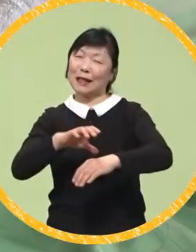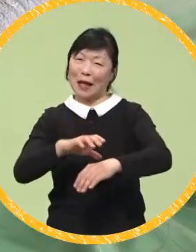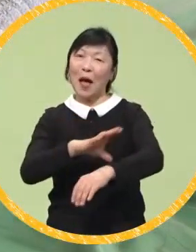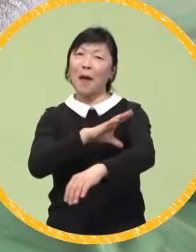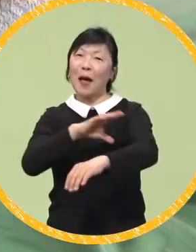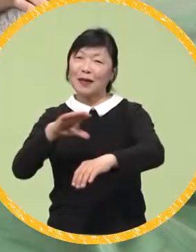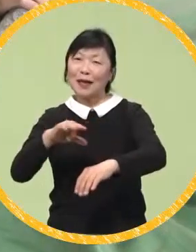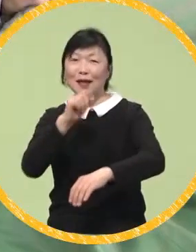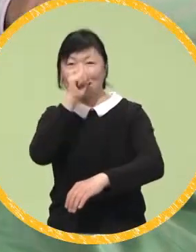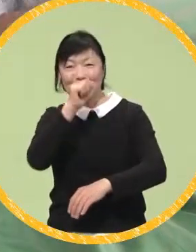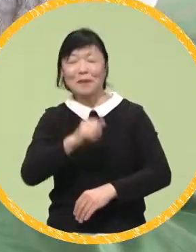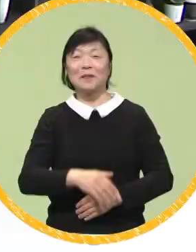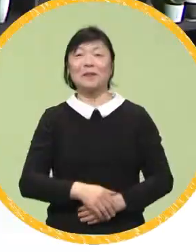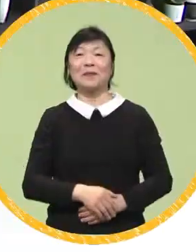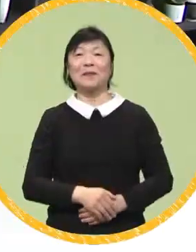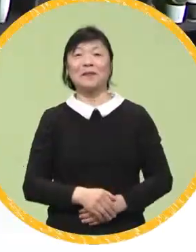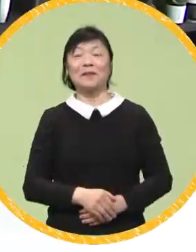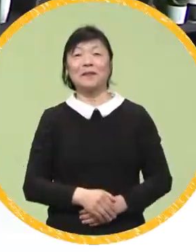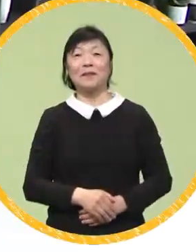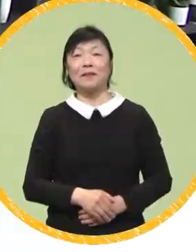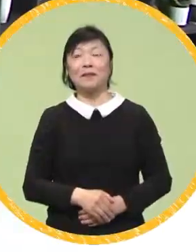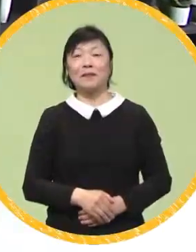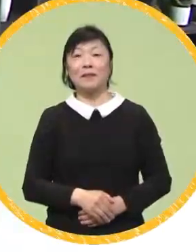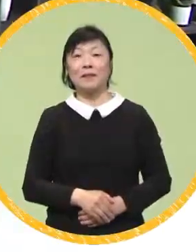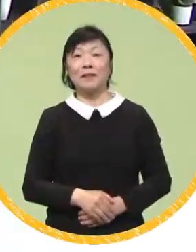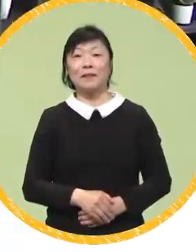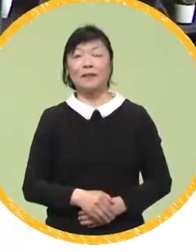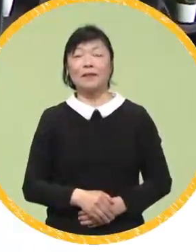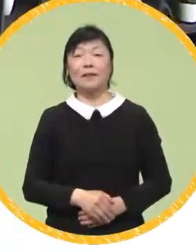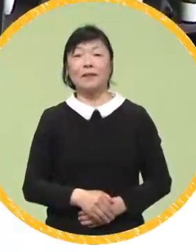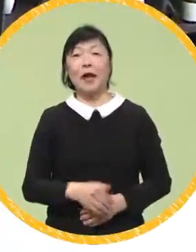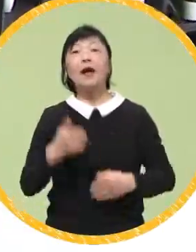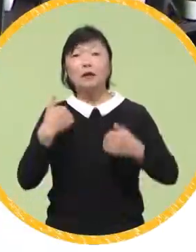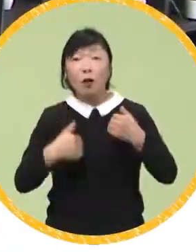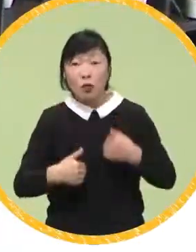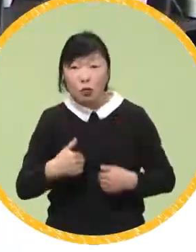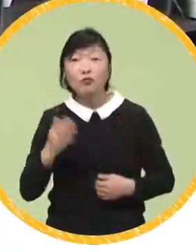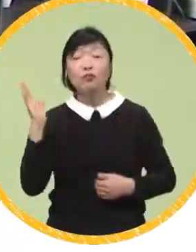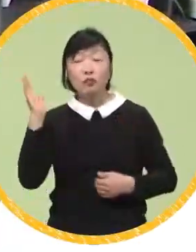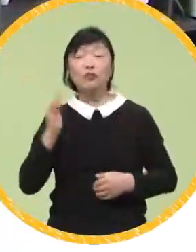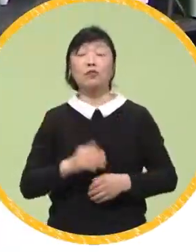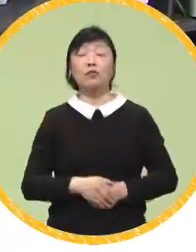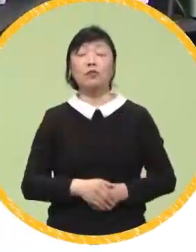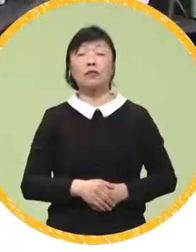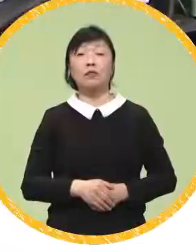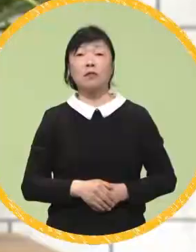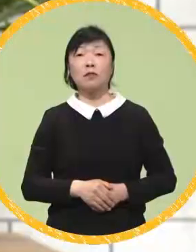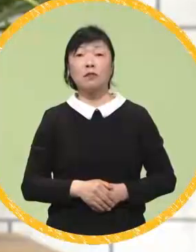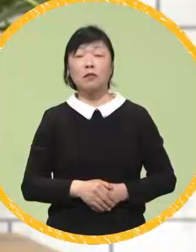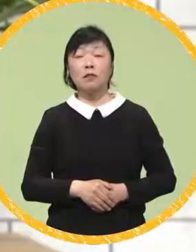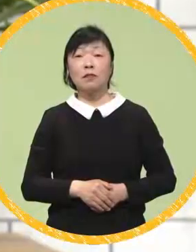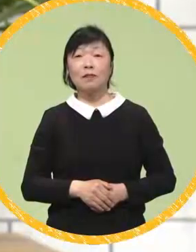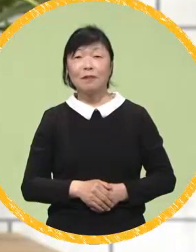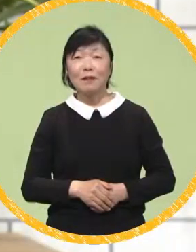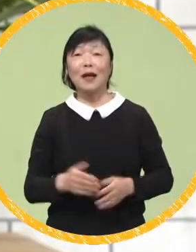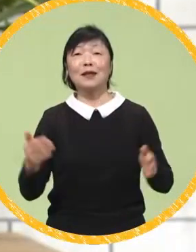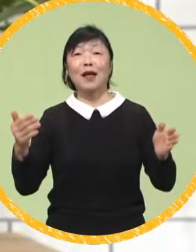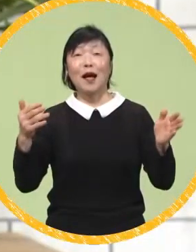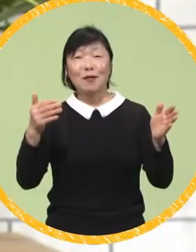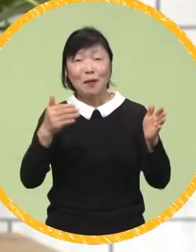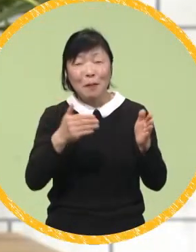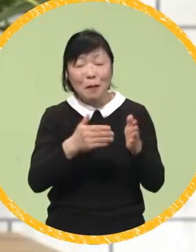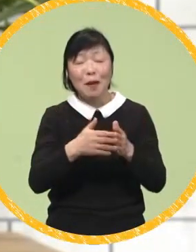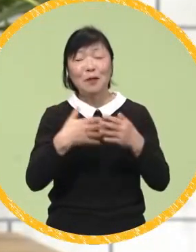しっかりマッサージしていっさあさあさあさあさあまたじゃうんですよねしそうはいかももう最後はねあの夏の